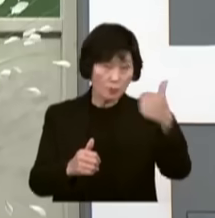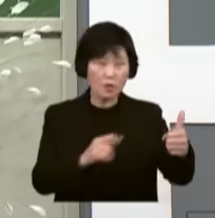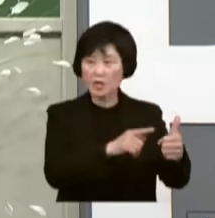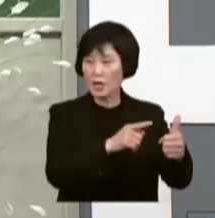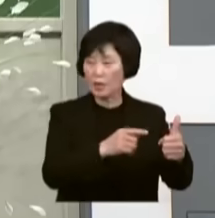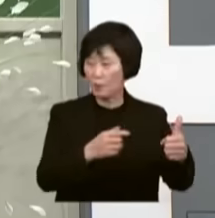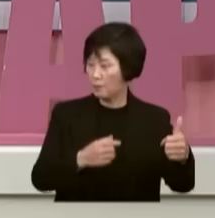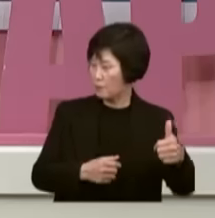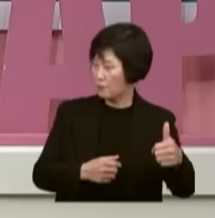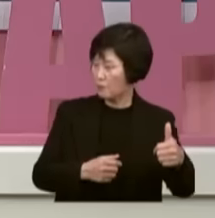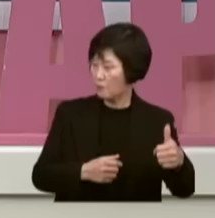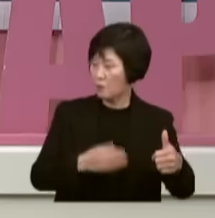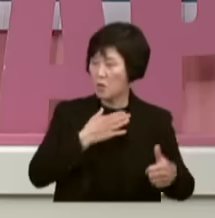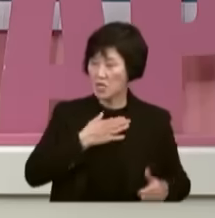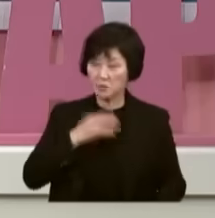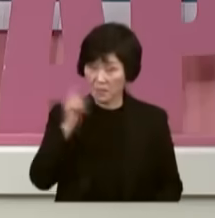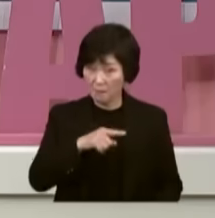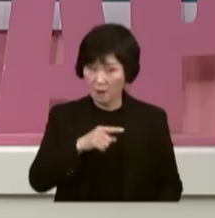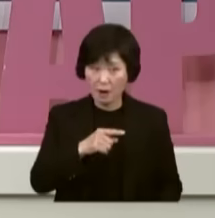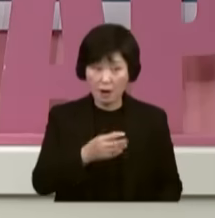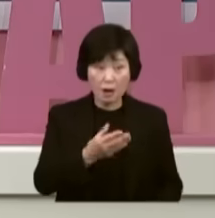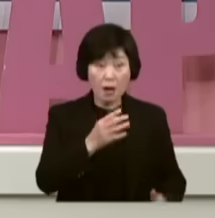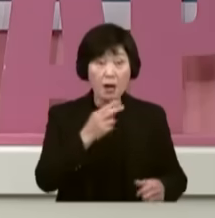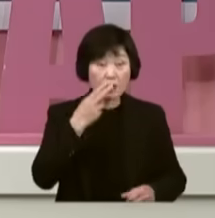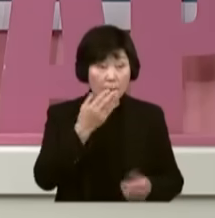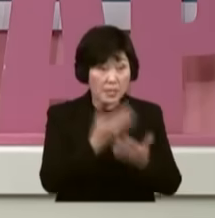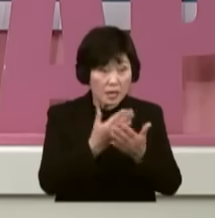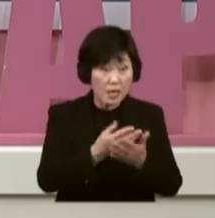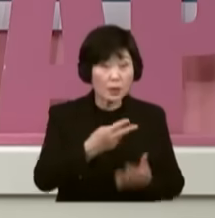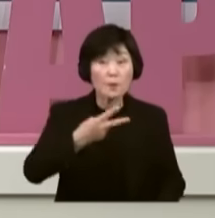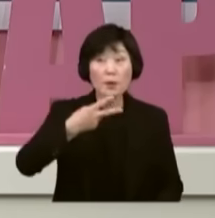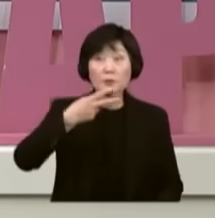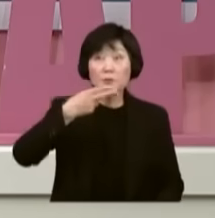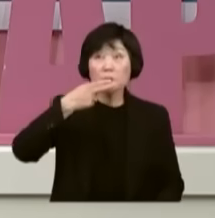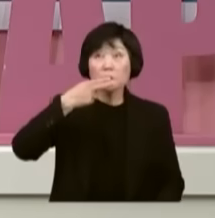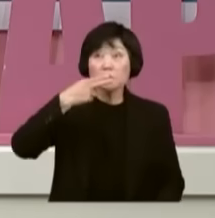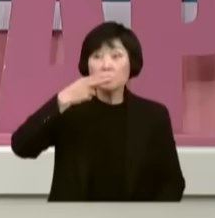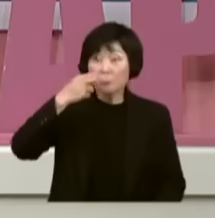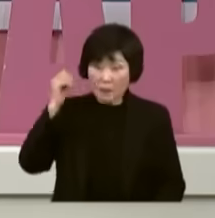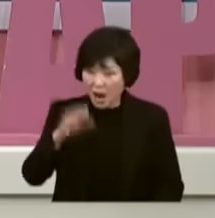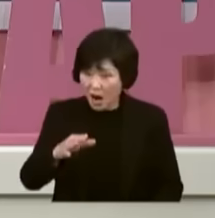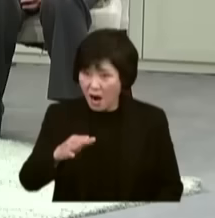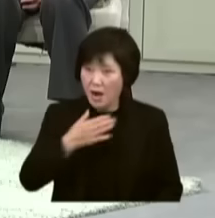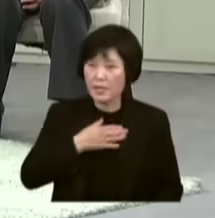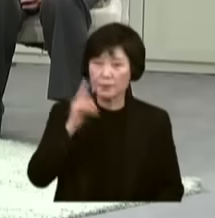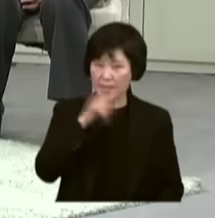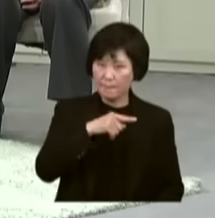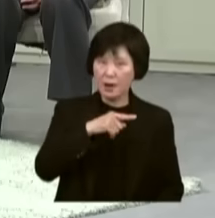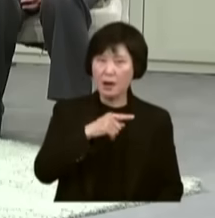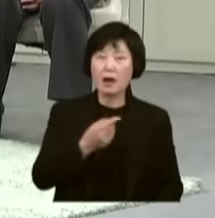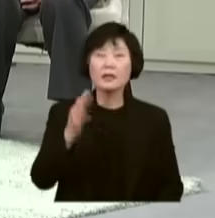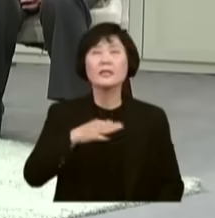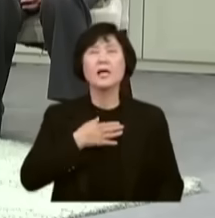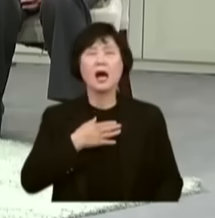빌려가자마자. 빌려가서 한 모금 빨자마자 버리니까 표정을 이렇게 보니까 안 좋은 거야. 일단 말이